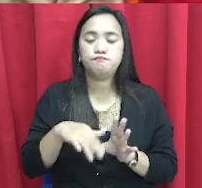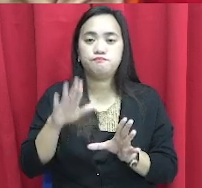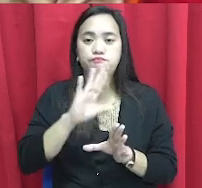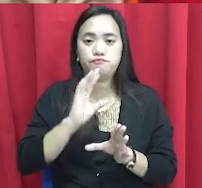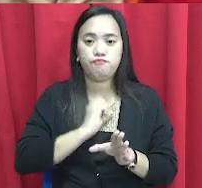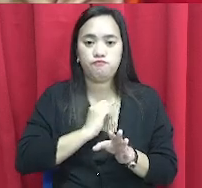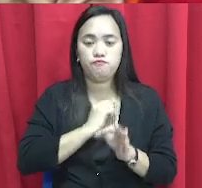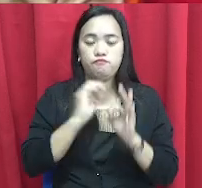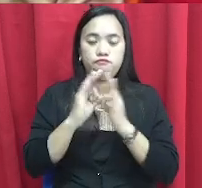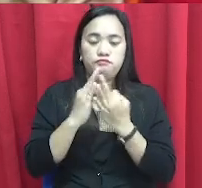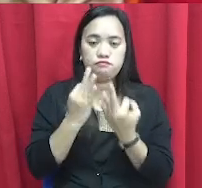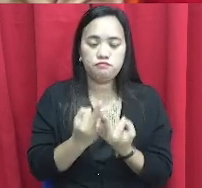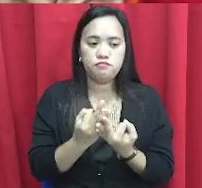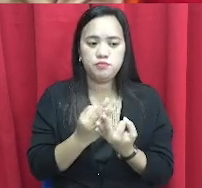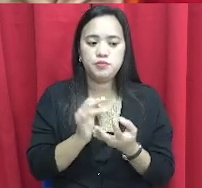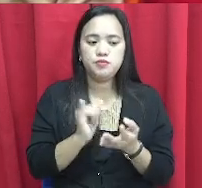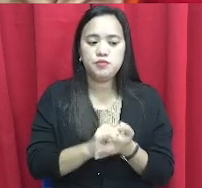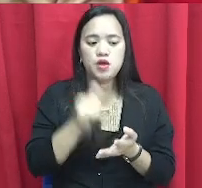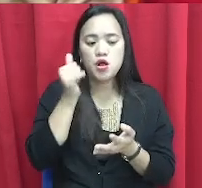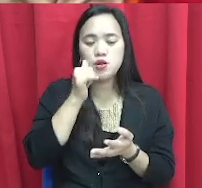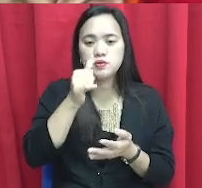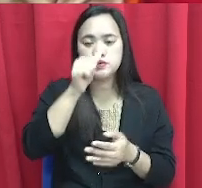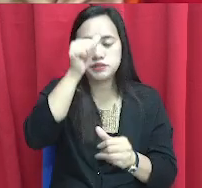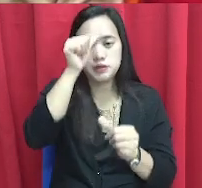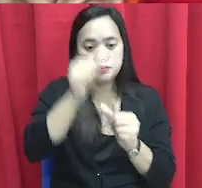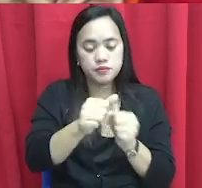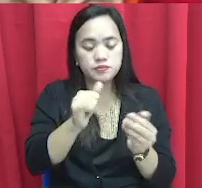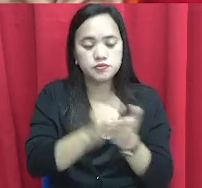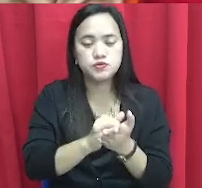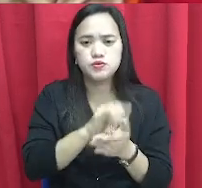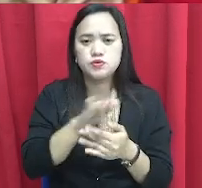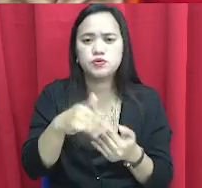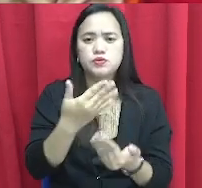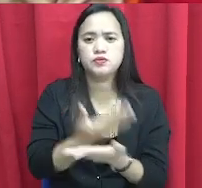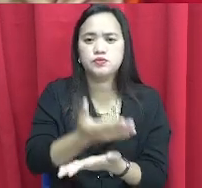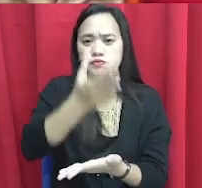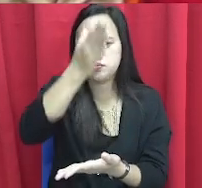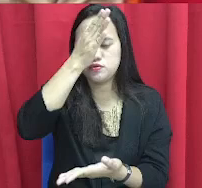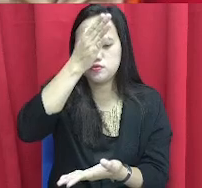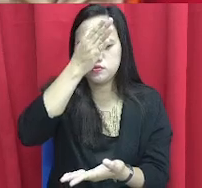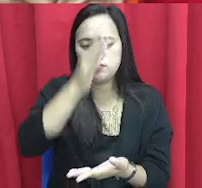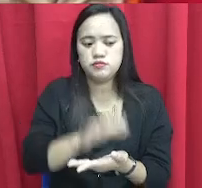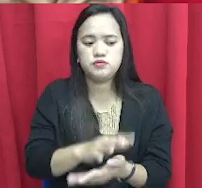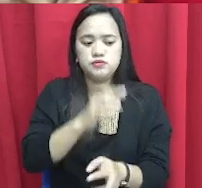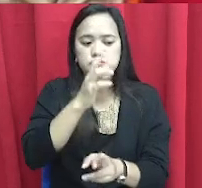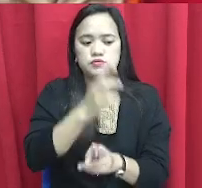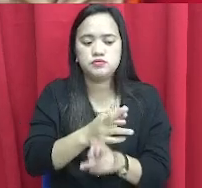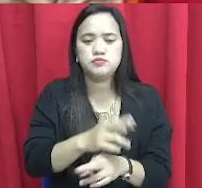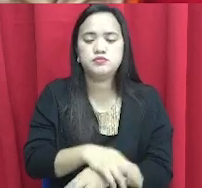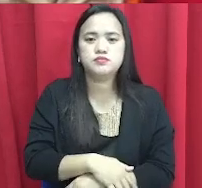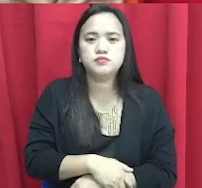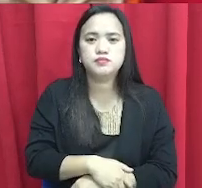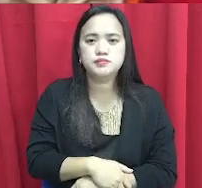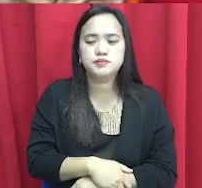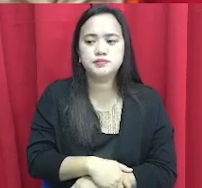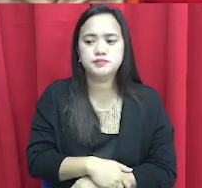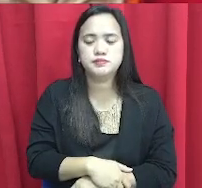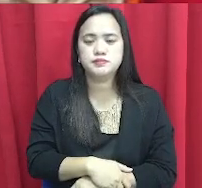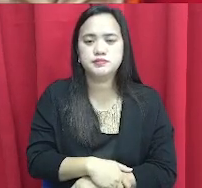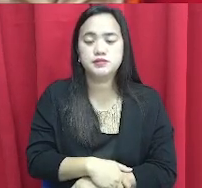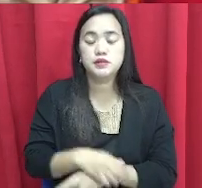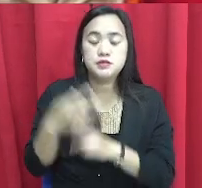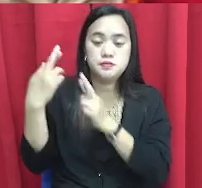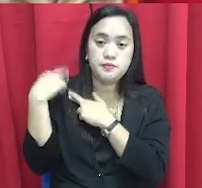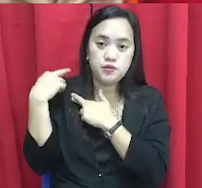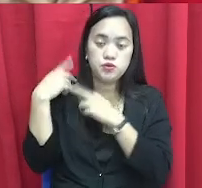niyo po sa mga tatay ang totoong may responsibility pa rin sa ating family ay ang Diyos